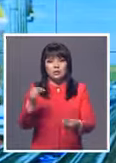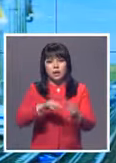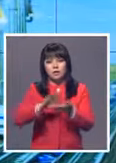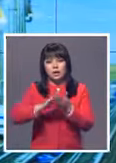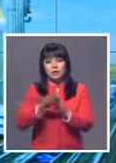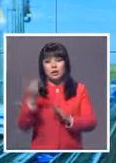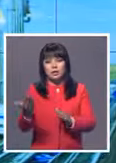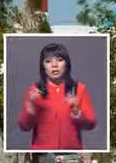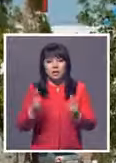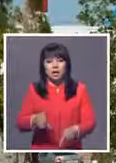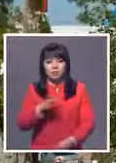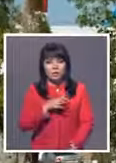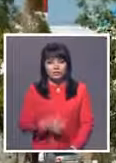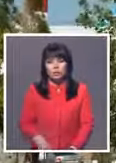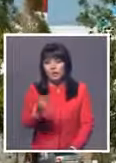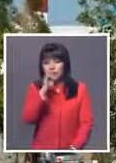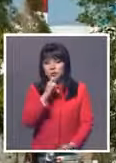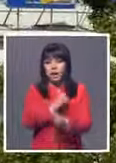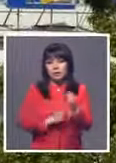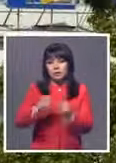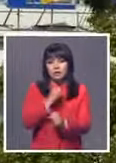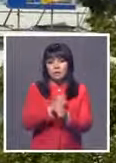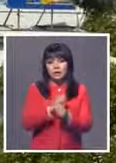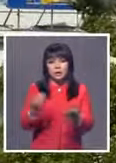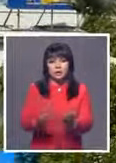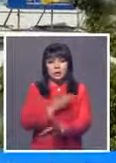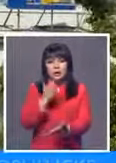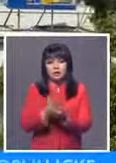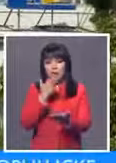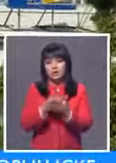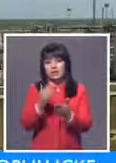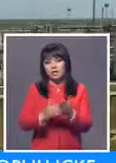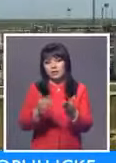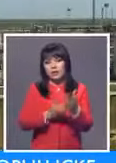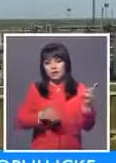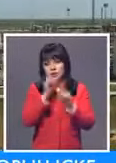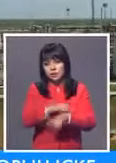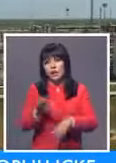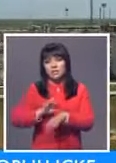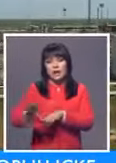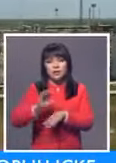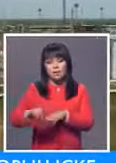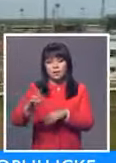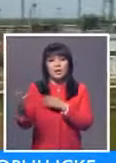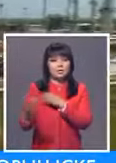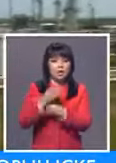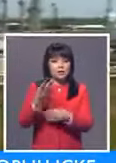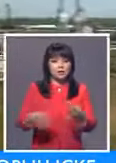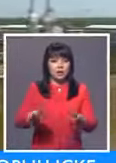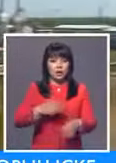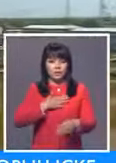келді. Мотор жанармайына деген дефицитті жою, Қазақстанның батыс бөлігін импорттан босату. Жаңадан ашылғалы